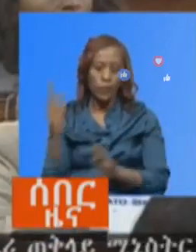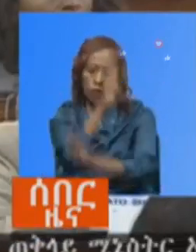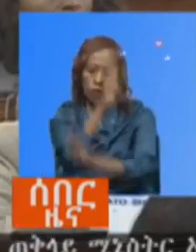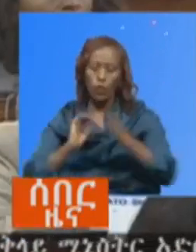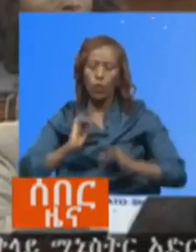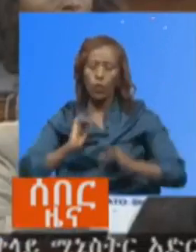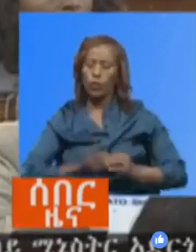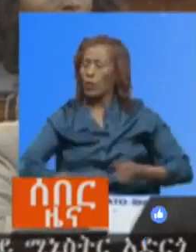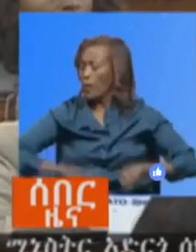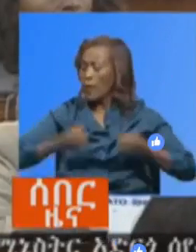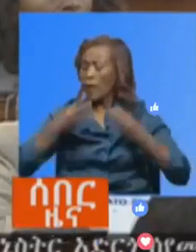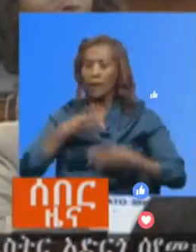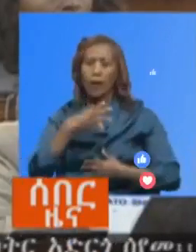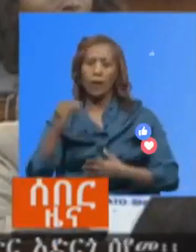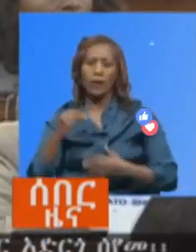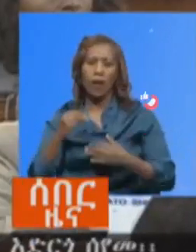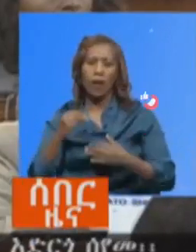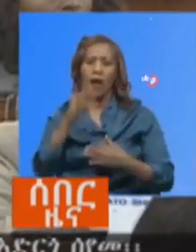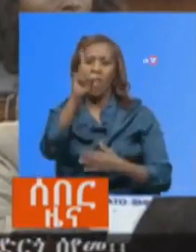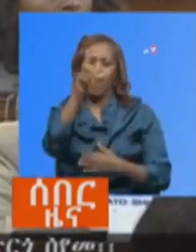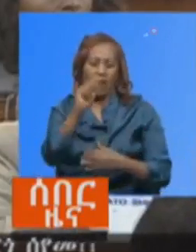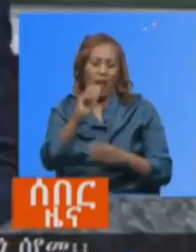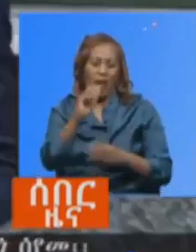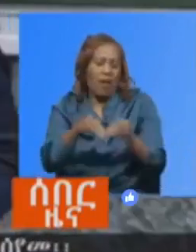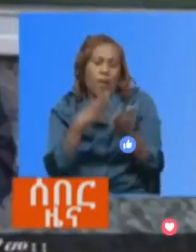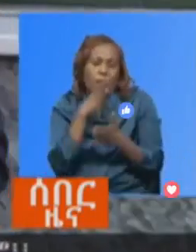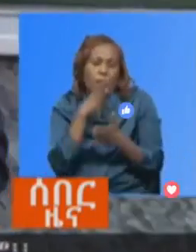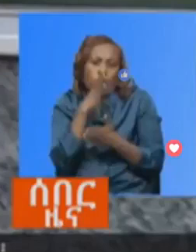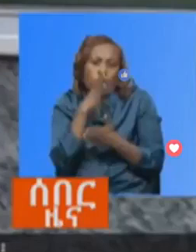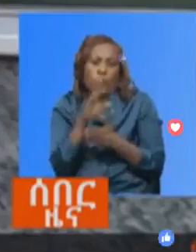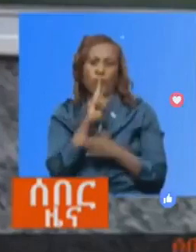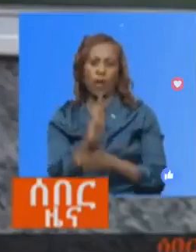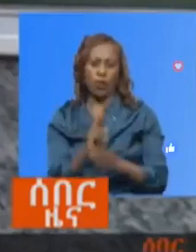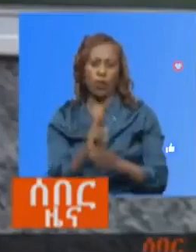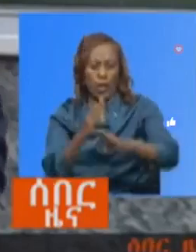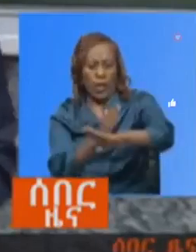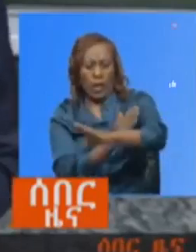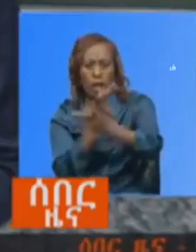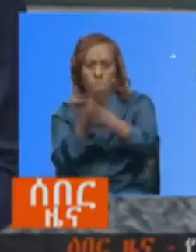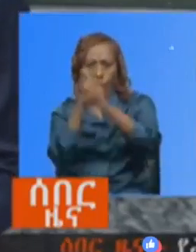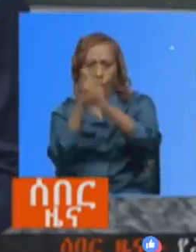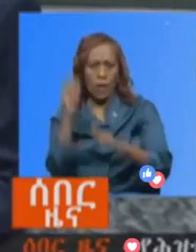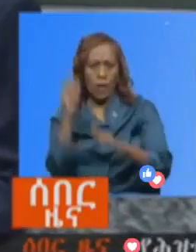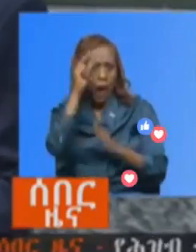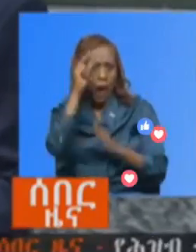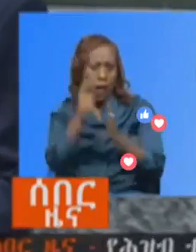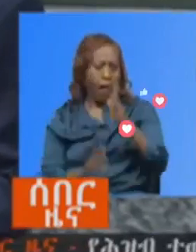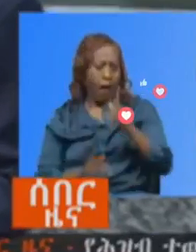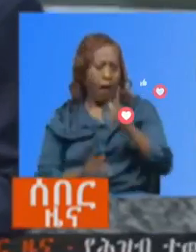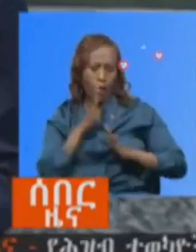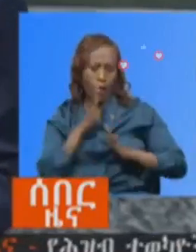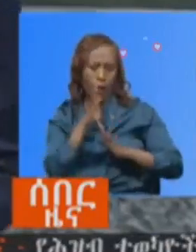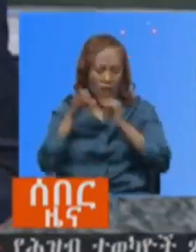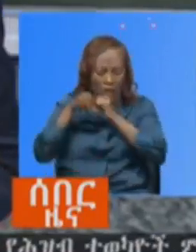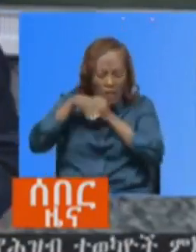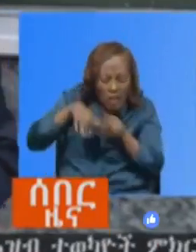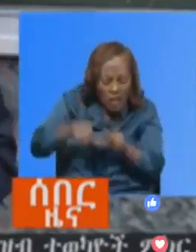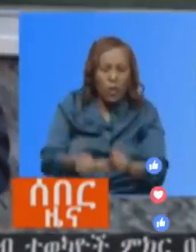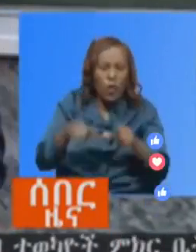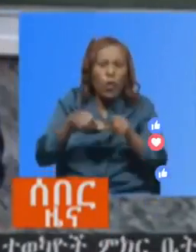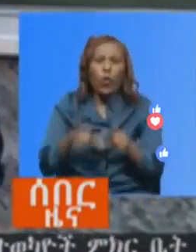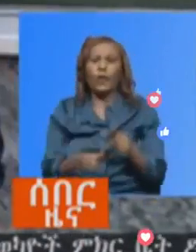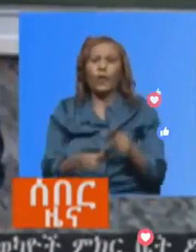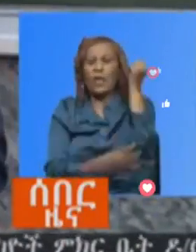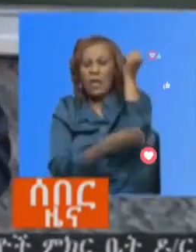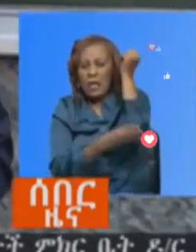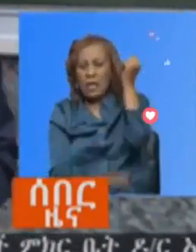ችግሮቻችን በርካታና ፋታ የማይሰጡ ናቸው። የዳበረ የዲሞክራሲ ባህል አለመኖር፣ ስር የሰደደ ድህነት፣